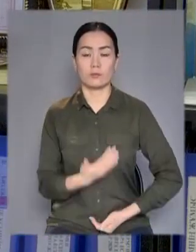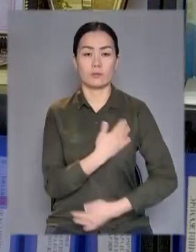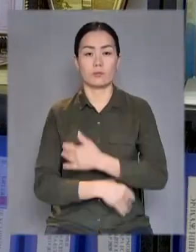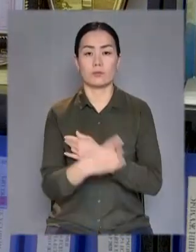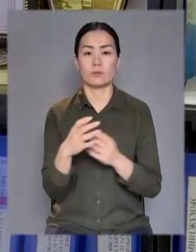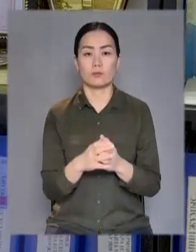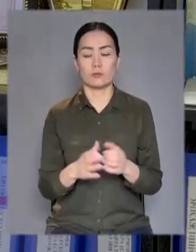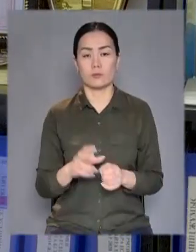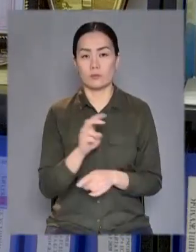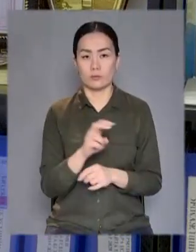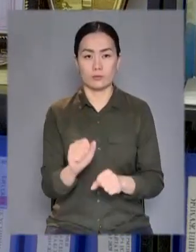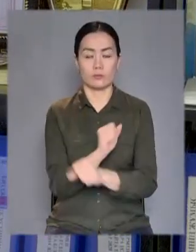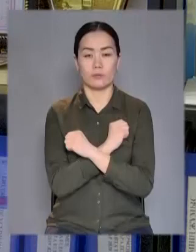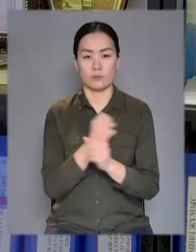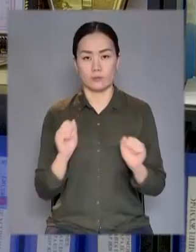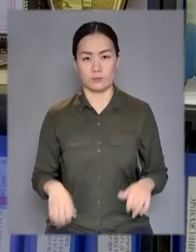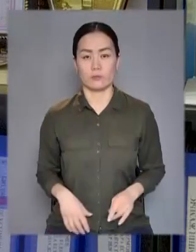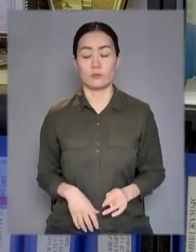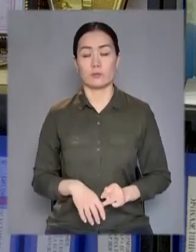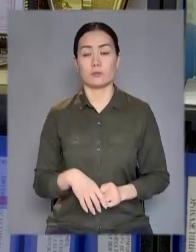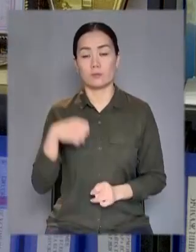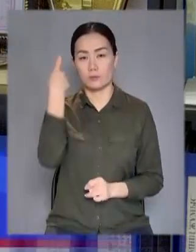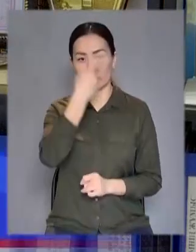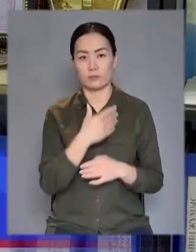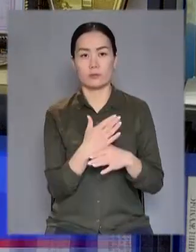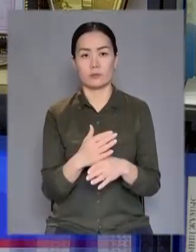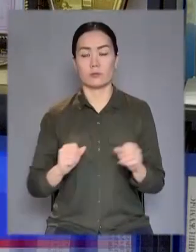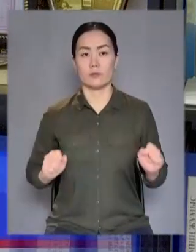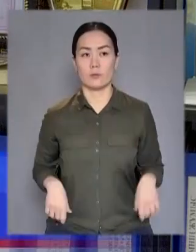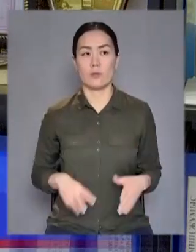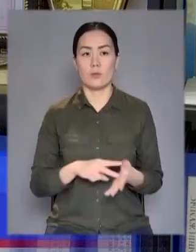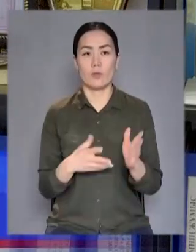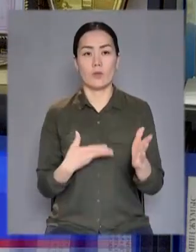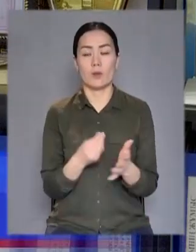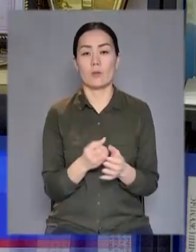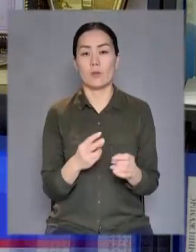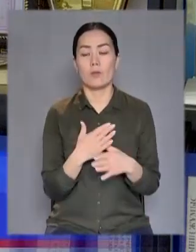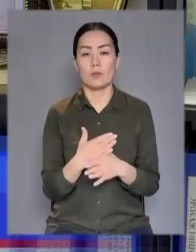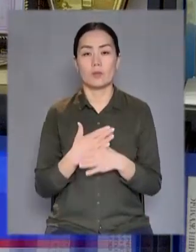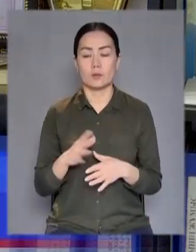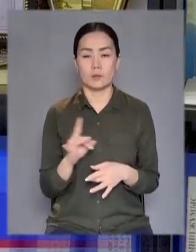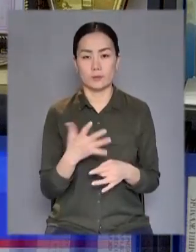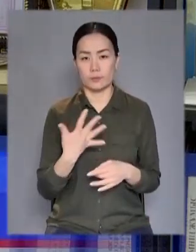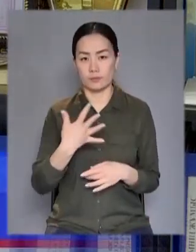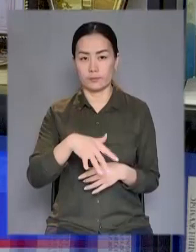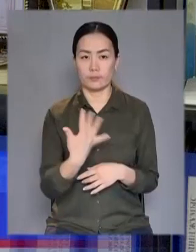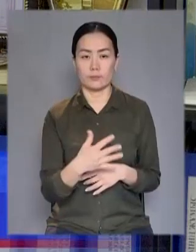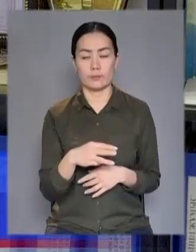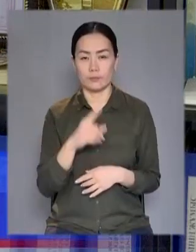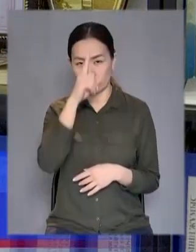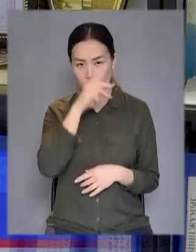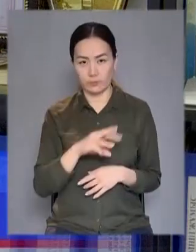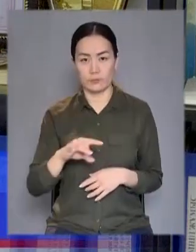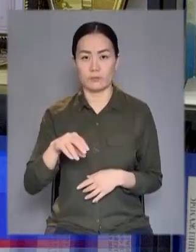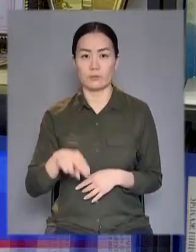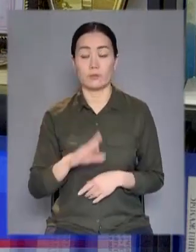Инвалидов первой группы для посещения санатория могут сопровождать личные помощники. Им выплачивается социальная помощь в размере 55